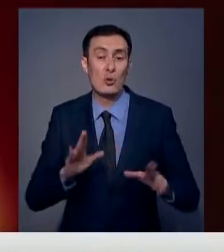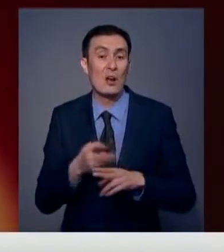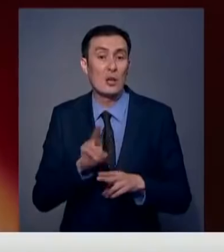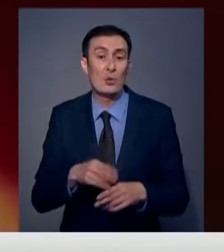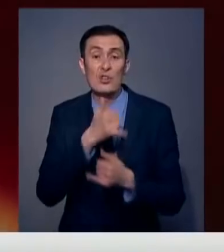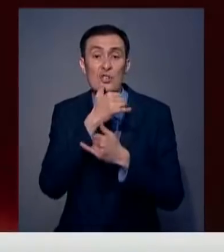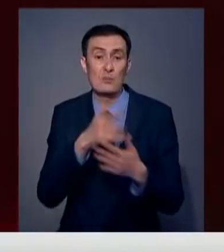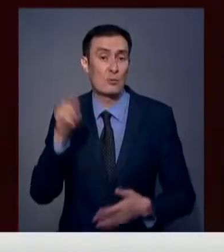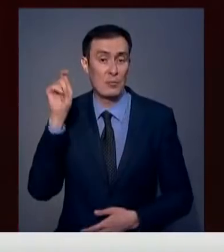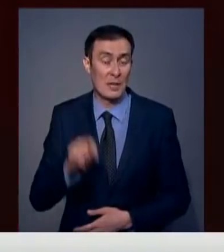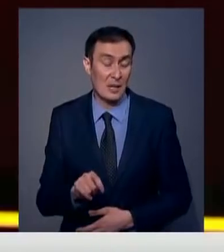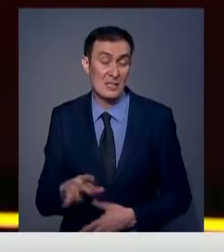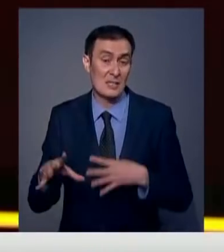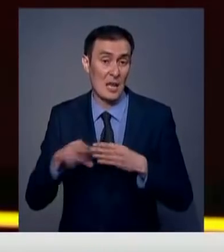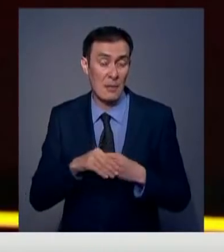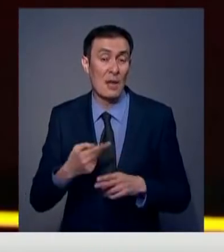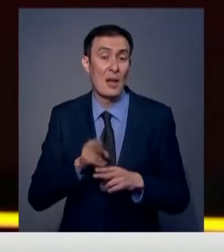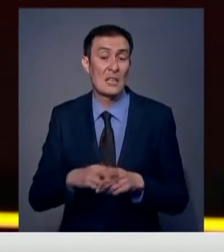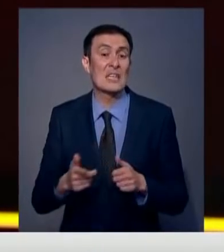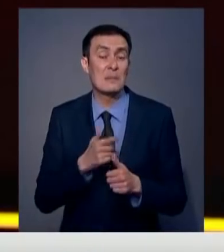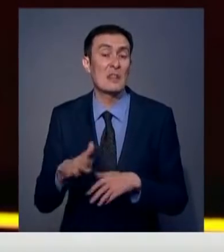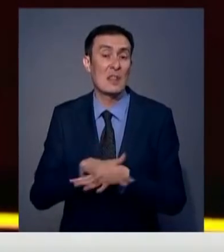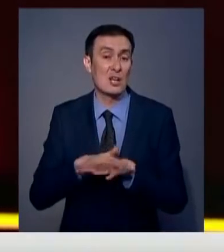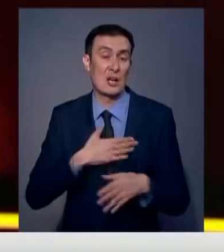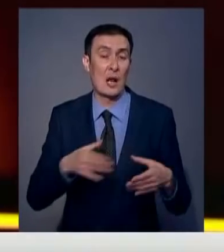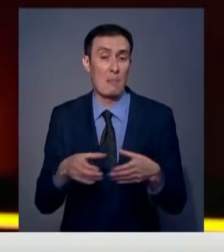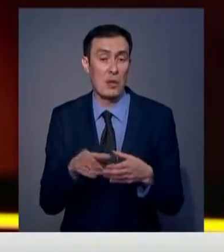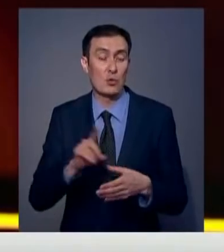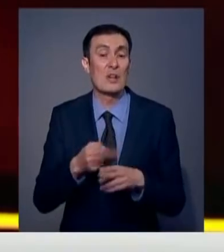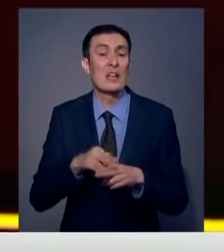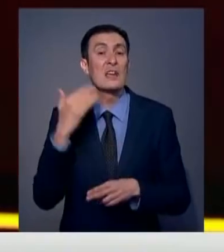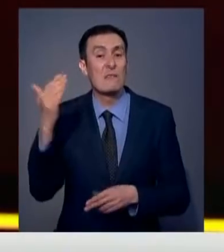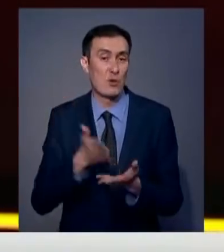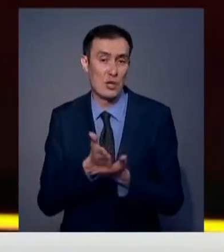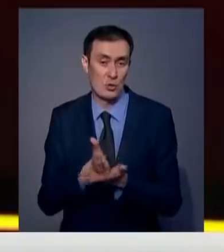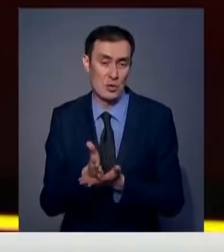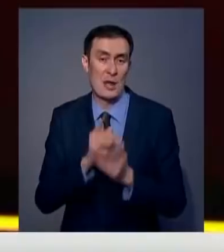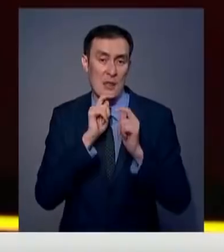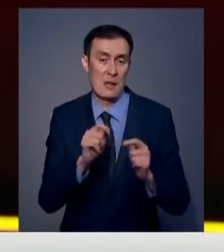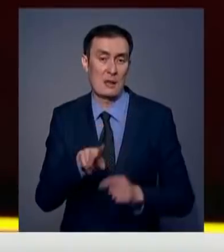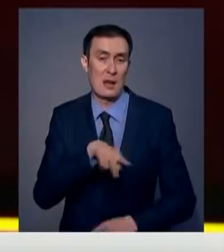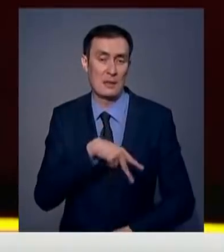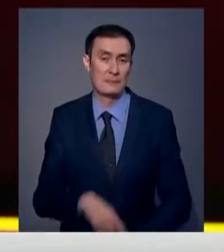быть сегодня с нами. Я хочу сказать от имени всей нашей команды, что это его заслуженная награда.